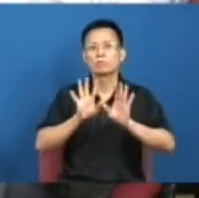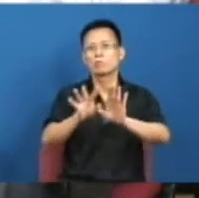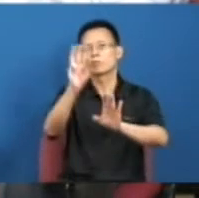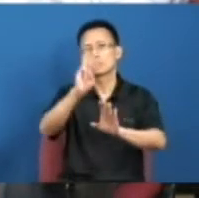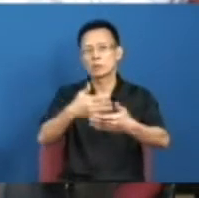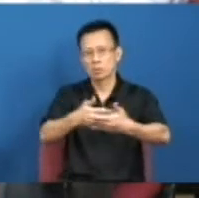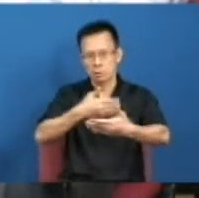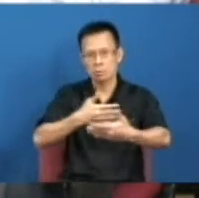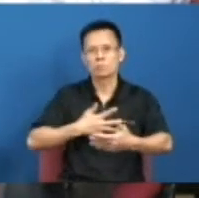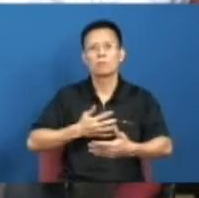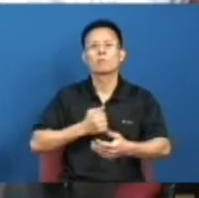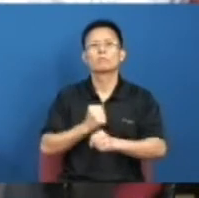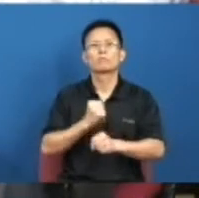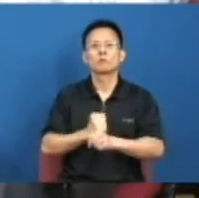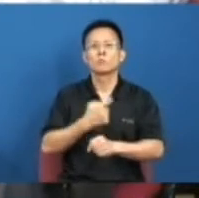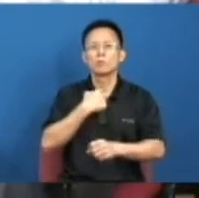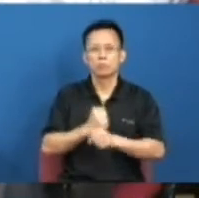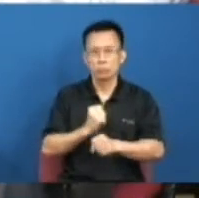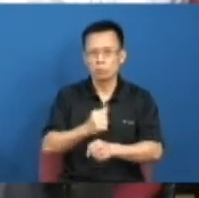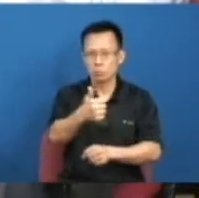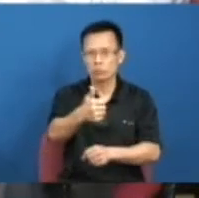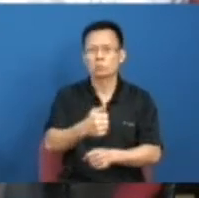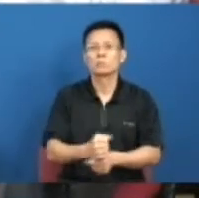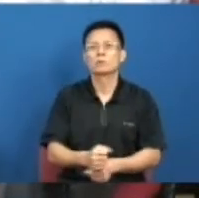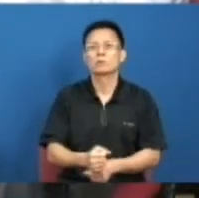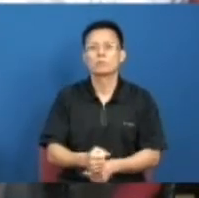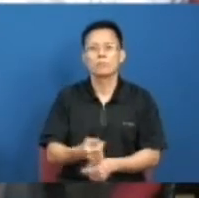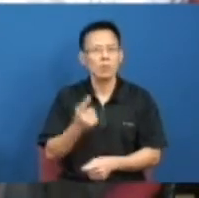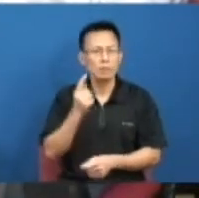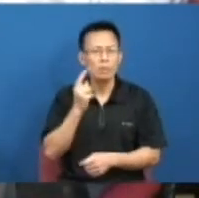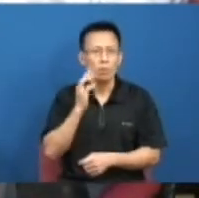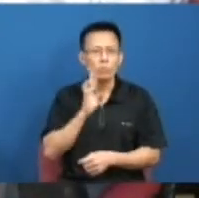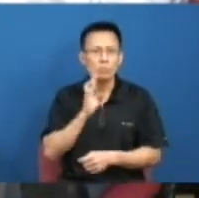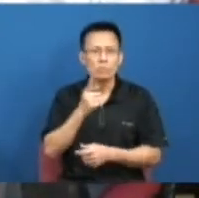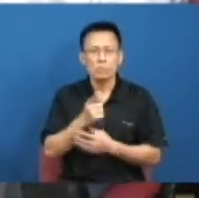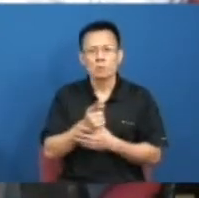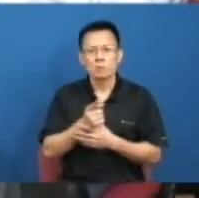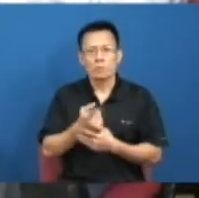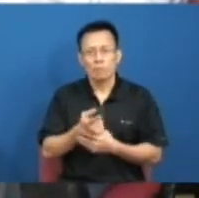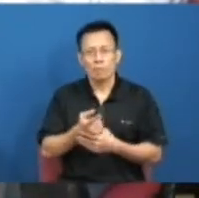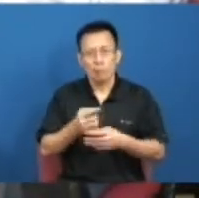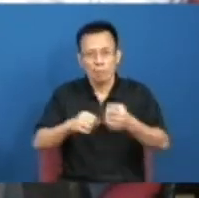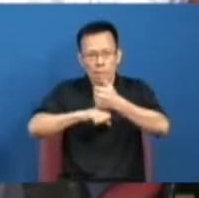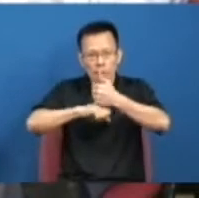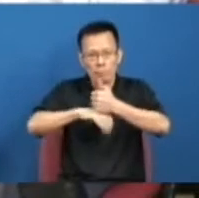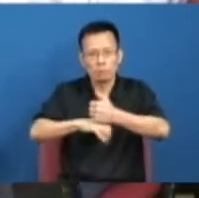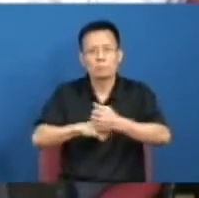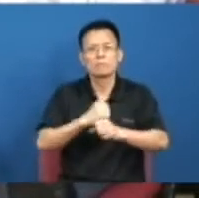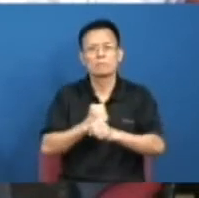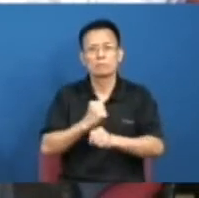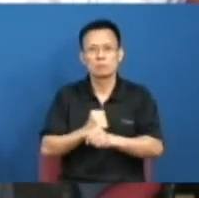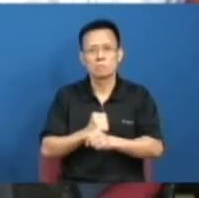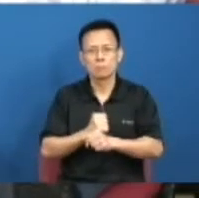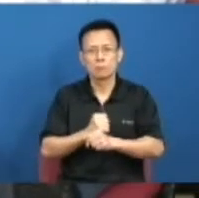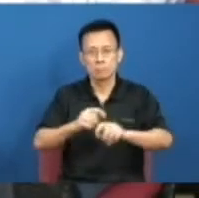準備功夫咧，一定要做得好好。 我諗包括 Paul 應該就話，譬如我哋基本上最基本嘅就話，當你